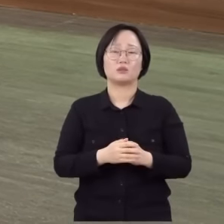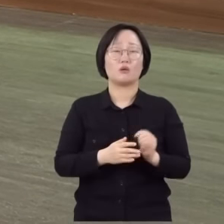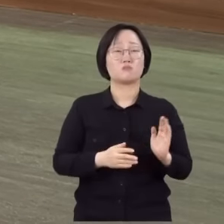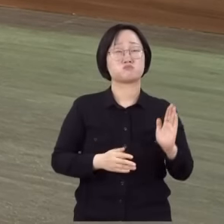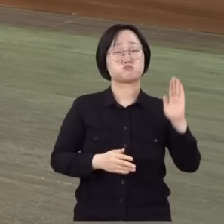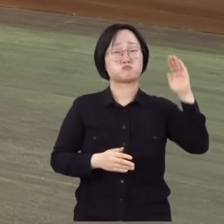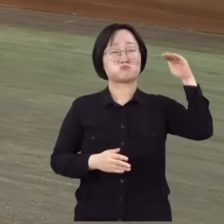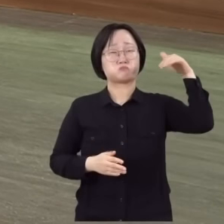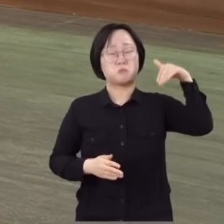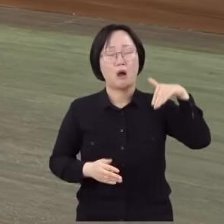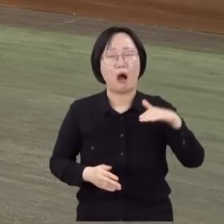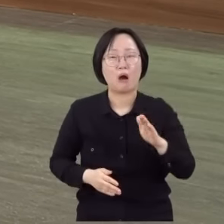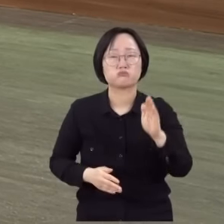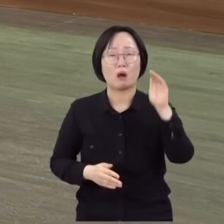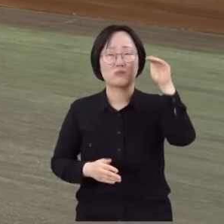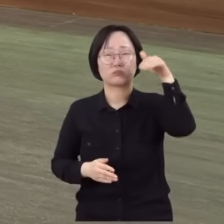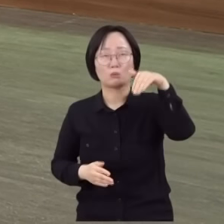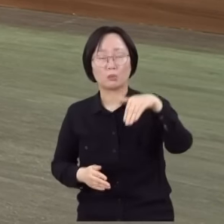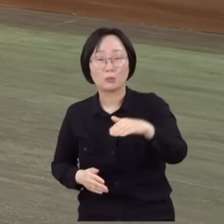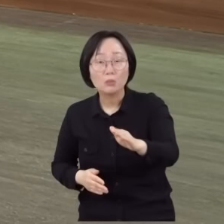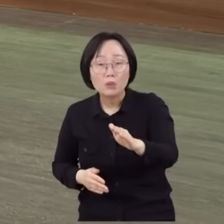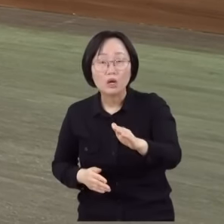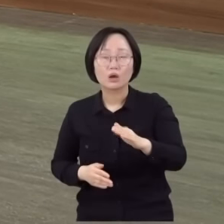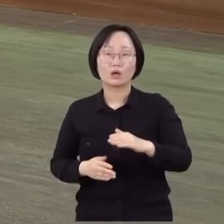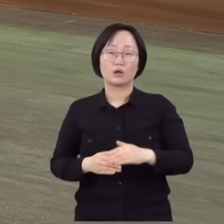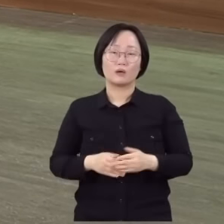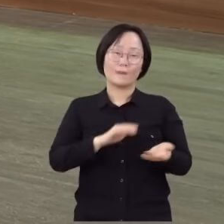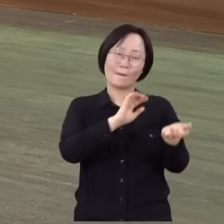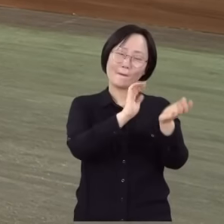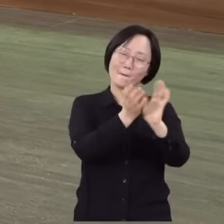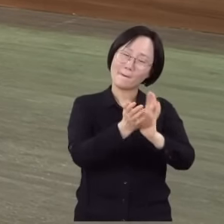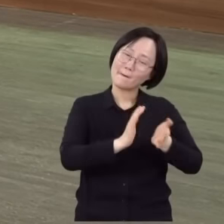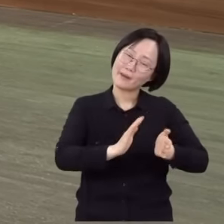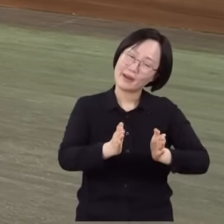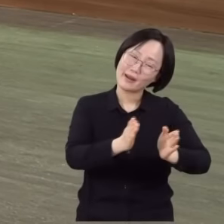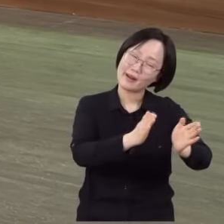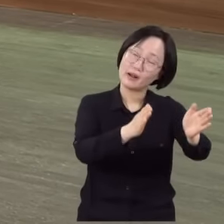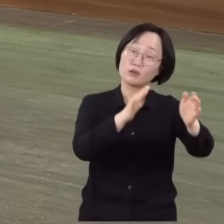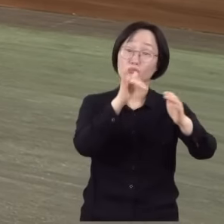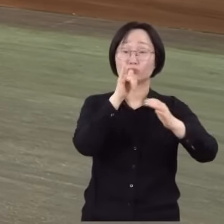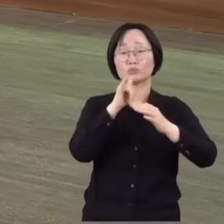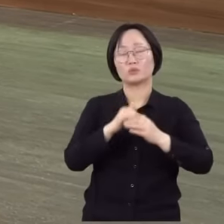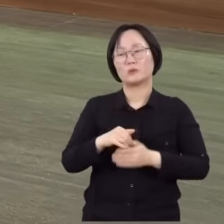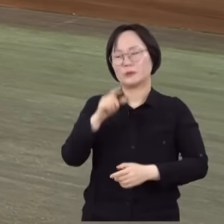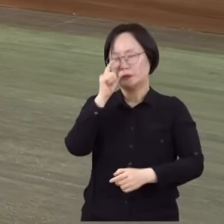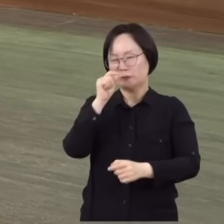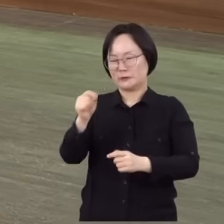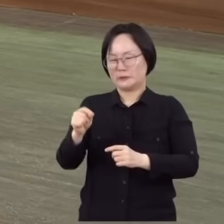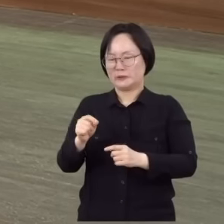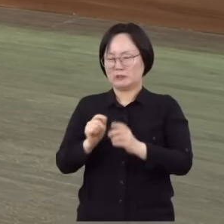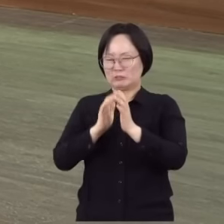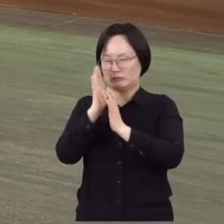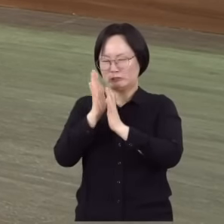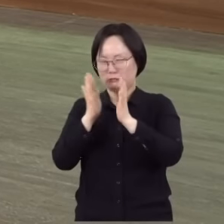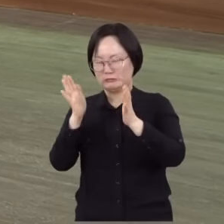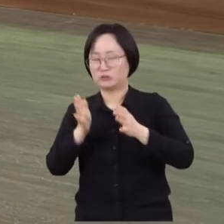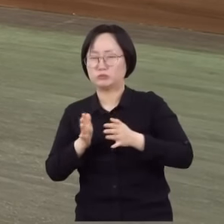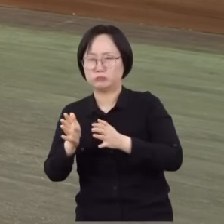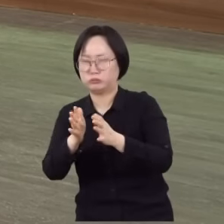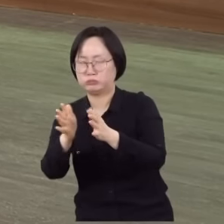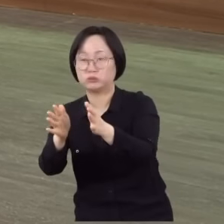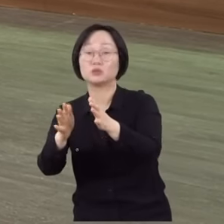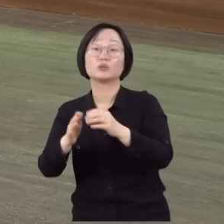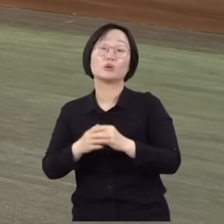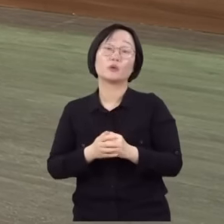꽃길을 걸을 때도 있고 가시나무 숲을 지나갈 때도 있고 뽀송뽀송한